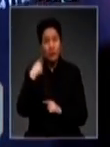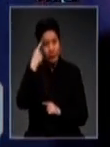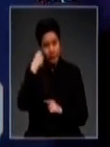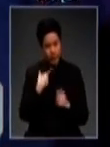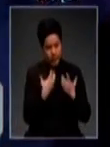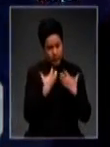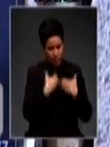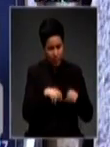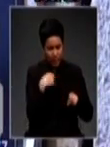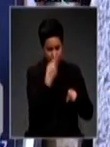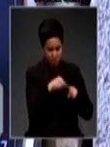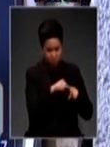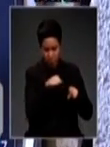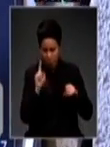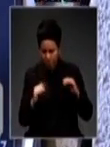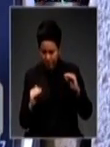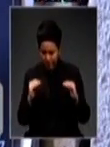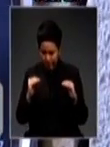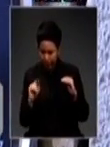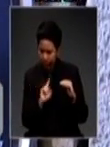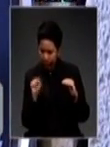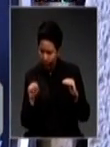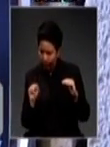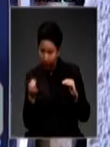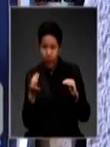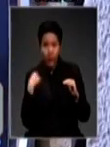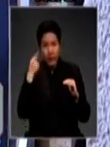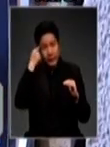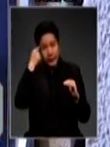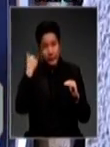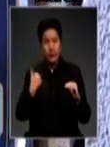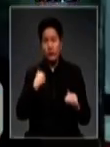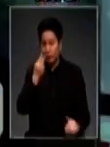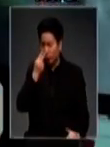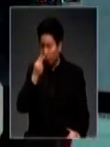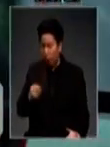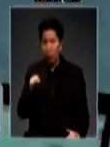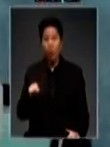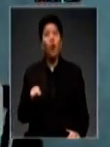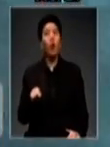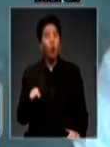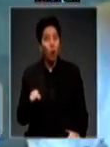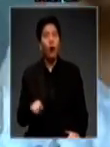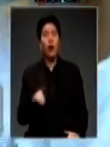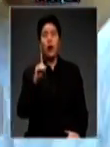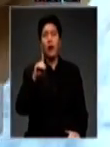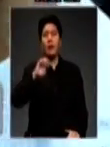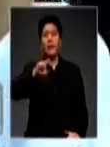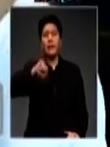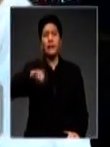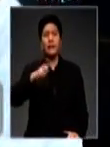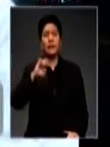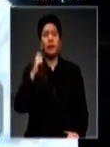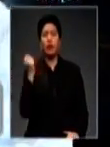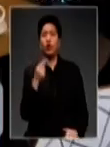าหกรรมนึงเพื่อจะมาบาลานซ์อุตสาหกรรมท่องเที่ยวได้เพราะฉะนั้นในสิ่งที่ทางดีป้ามองเอาไว้นะครับก็คือเรามองว่าอุตสาหกรรมดิจิตอลนี่แหละนะครับเพราะว่ากลุ่มที่